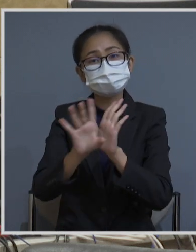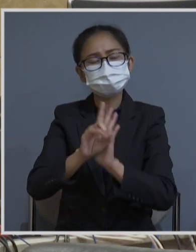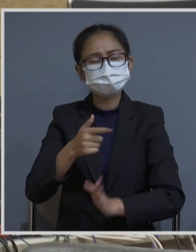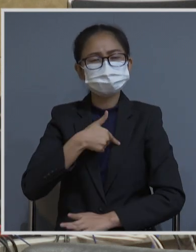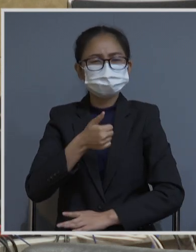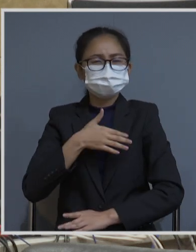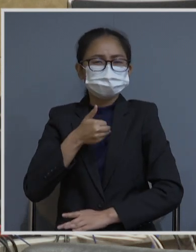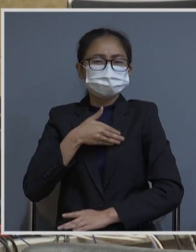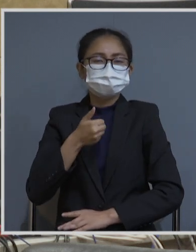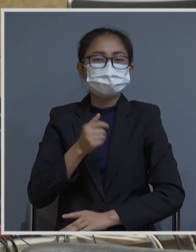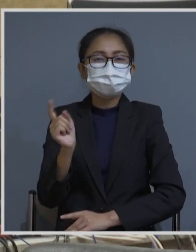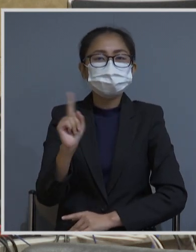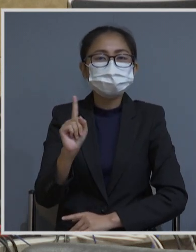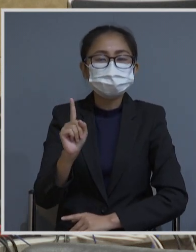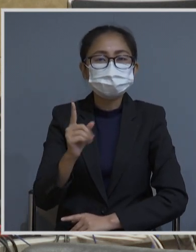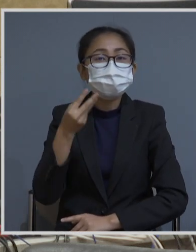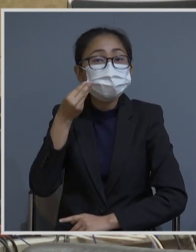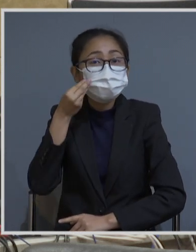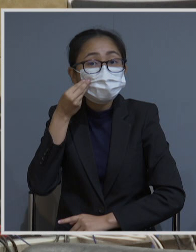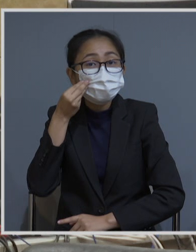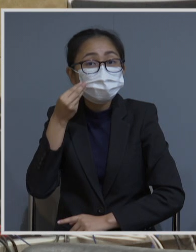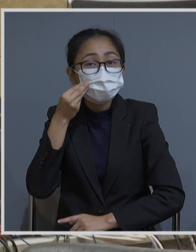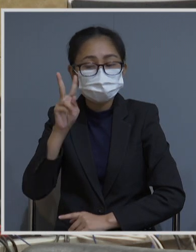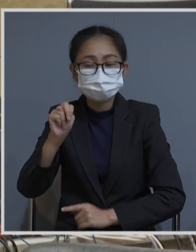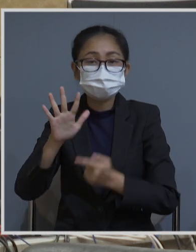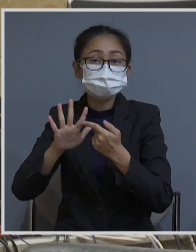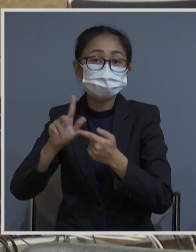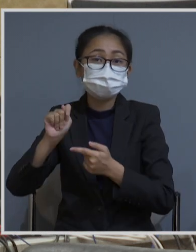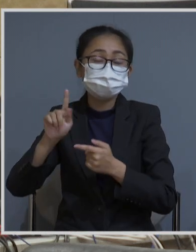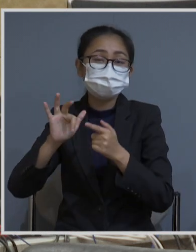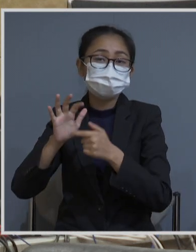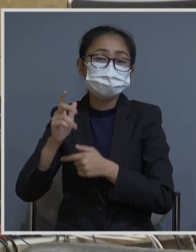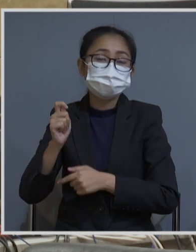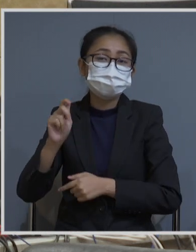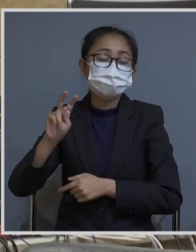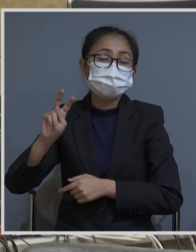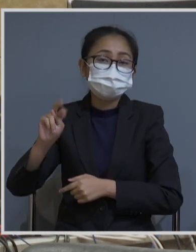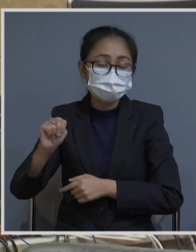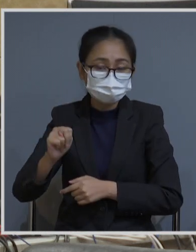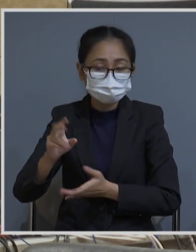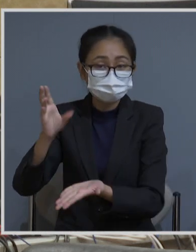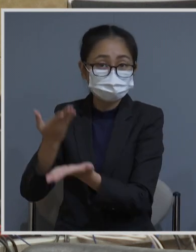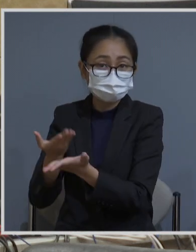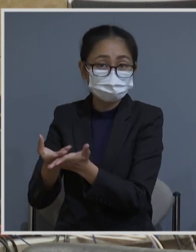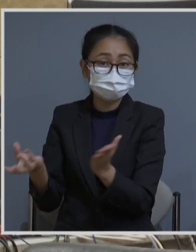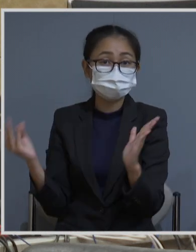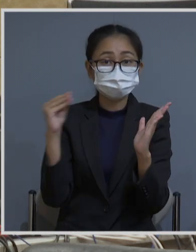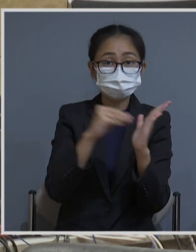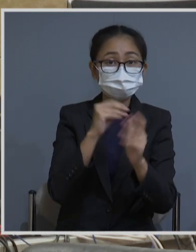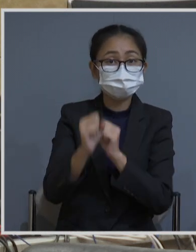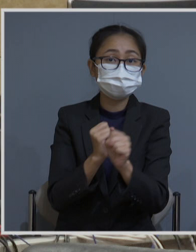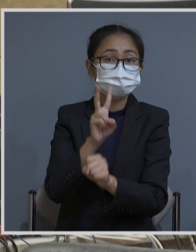ไปว่าอย่างนี้ค่ะที่มีน้องบ้านนาถ่อนจะได้ในปี 6 6นี่นะคะตามที่ท่านรัฐมนตรีได้